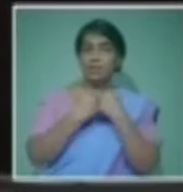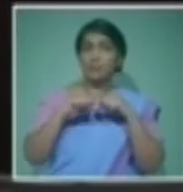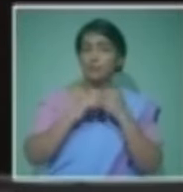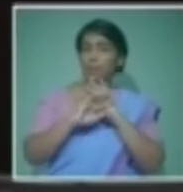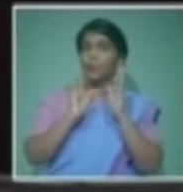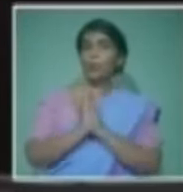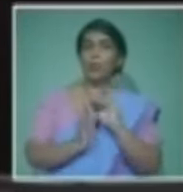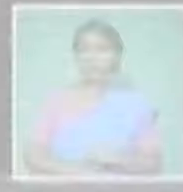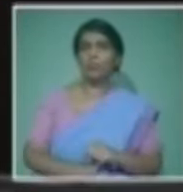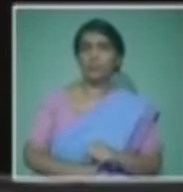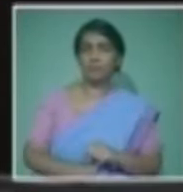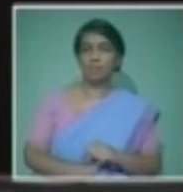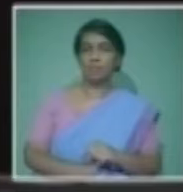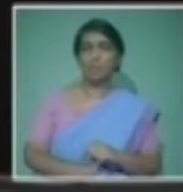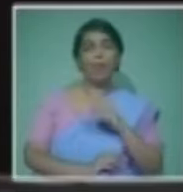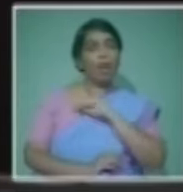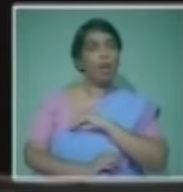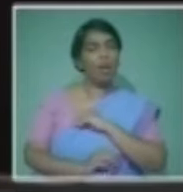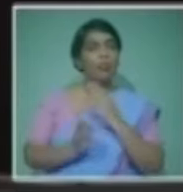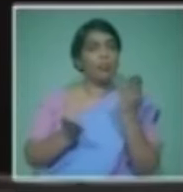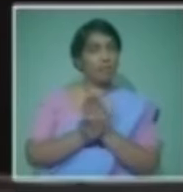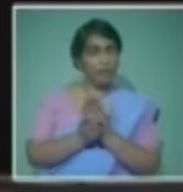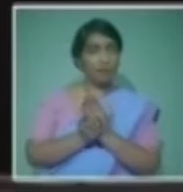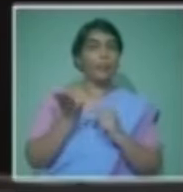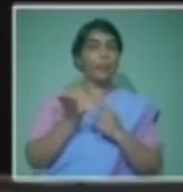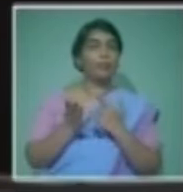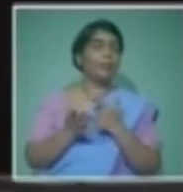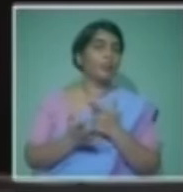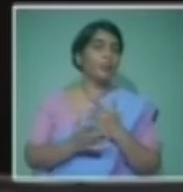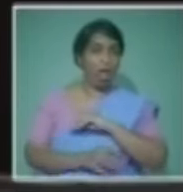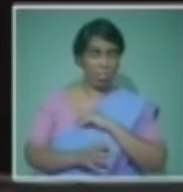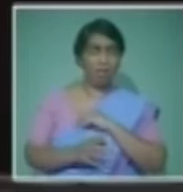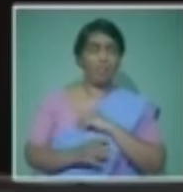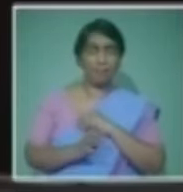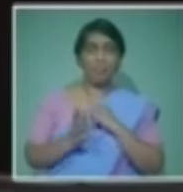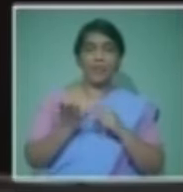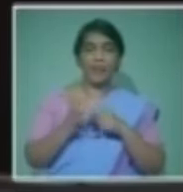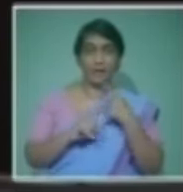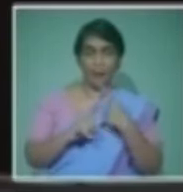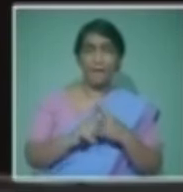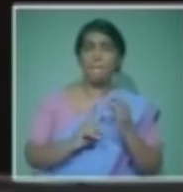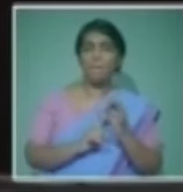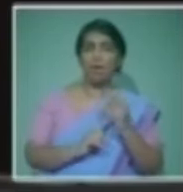ගාන 68000යි. ආදායම් ලිපි බදු ලිපි ගොනු තියෙන්නේ ආදායම් බදු පුද්ගලික